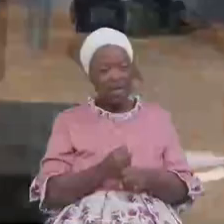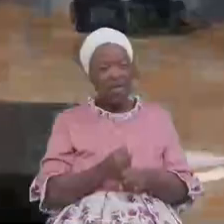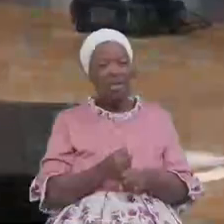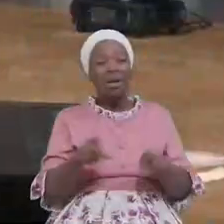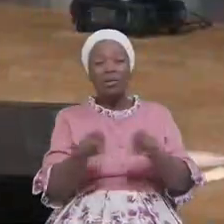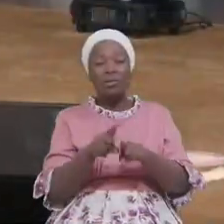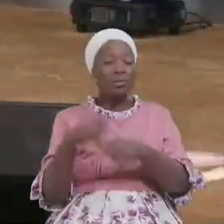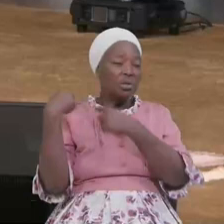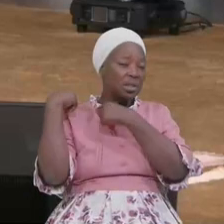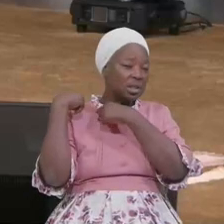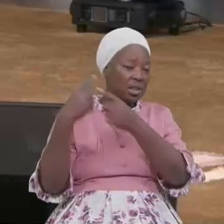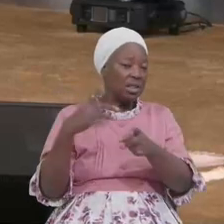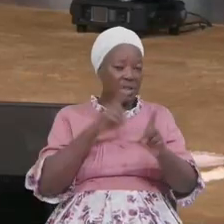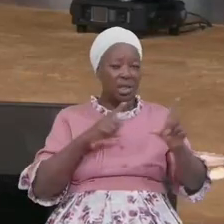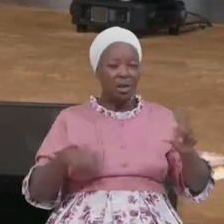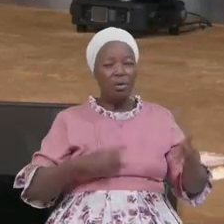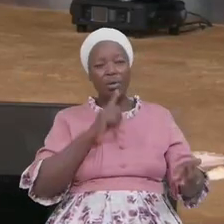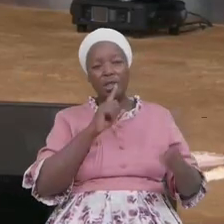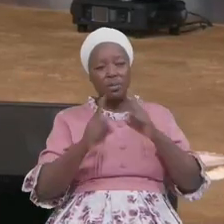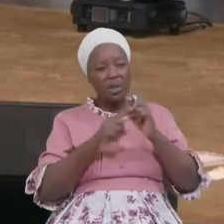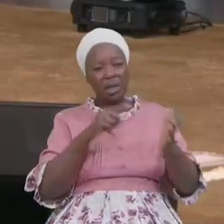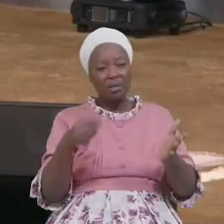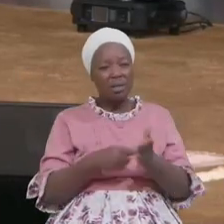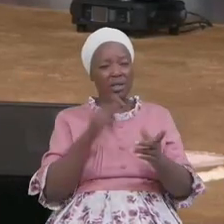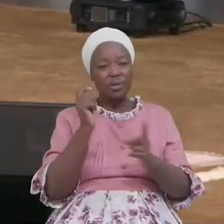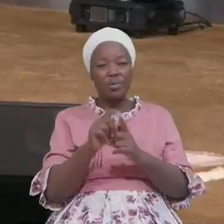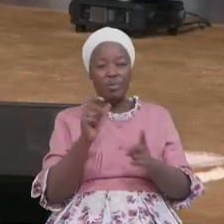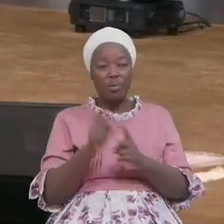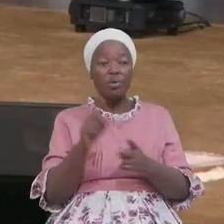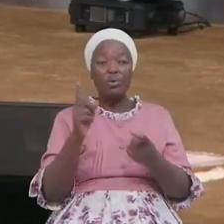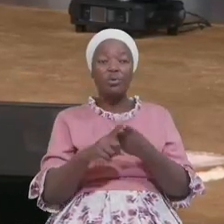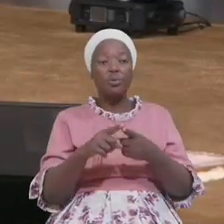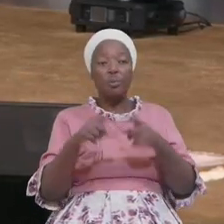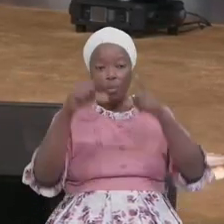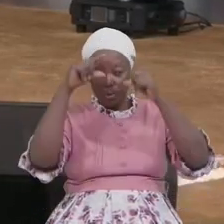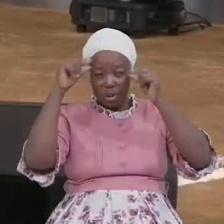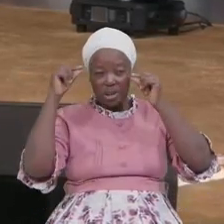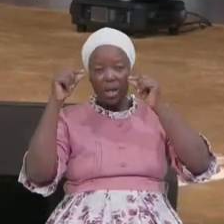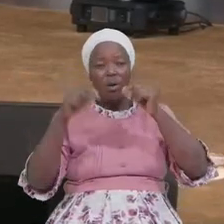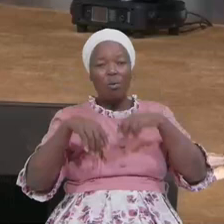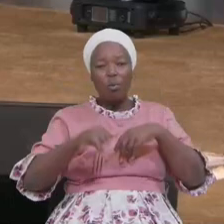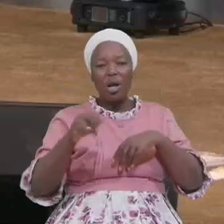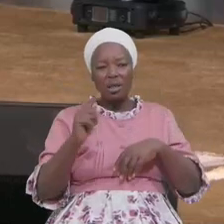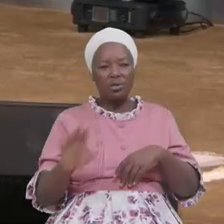Moïse, lorsqu'Israël marchait dans le désert.